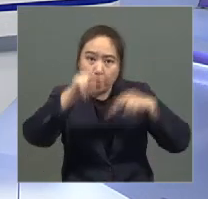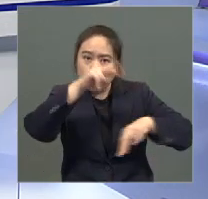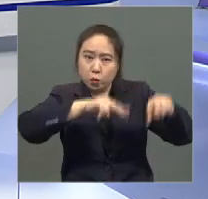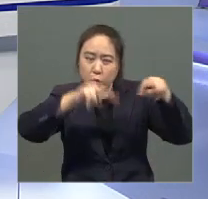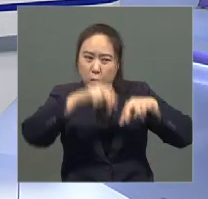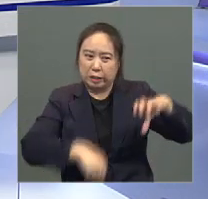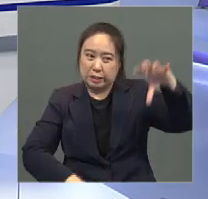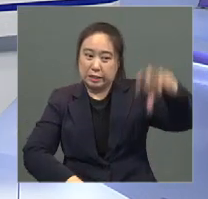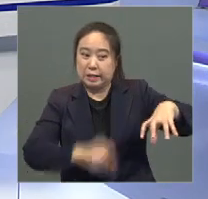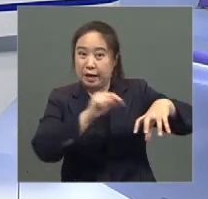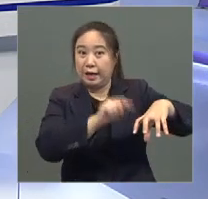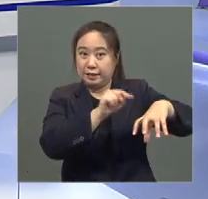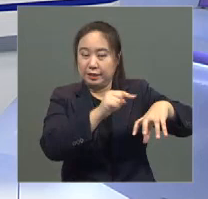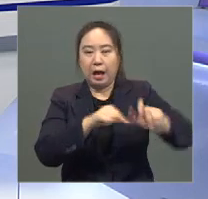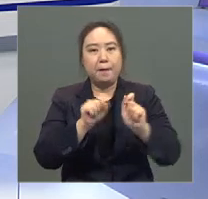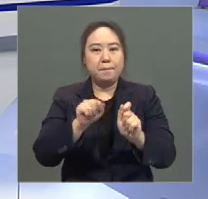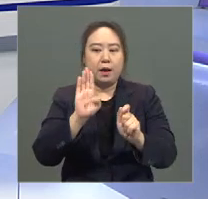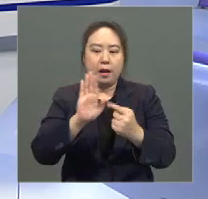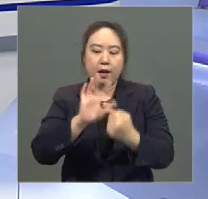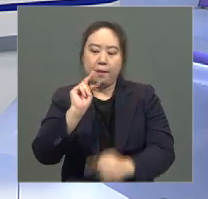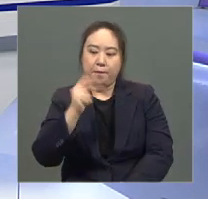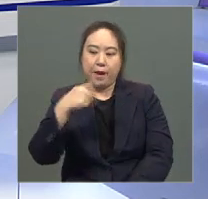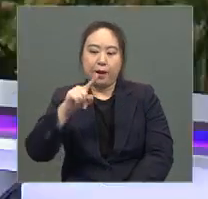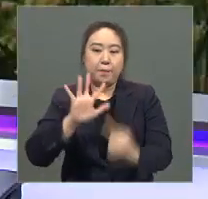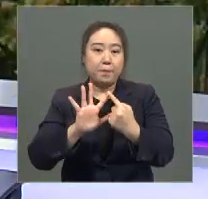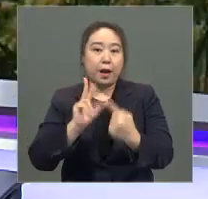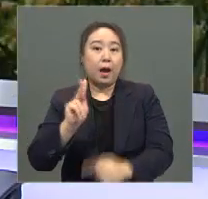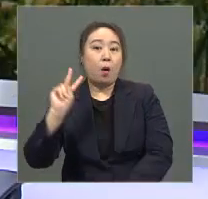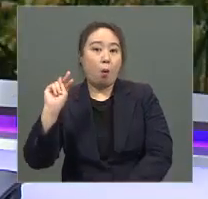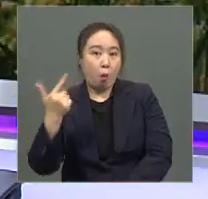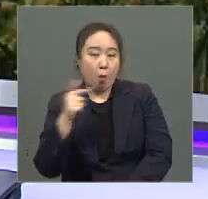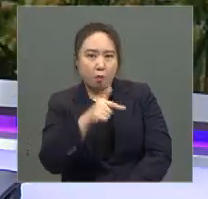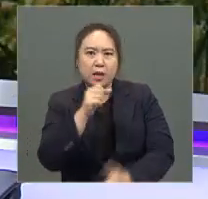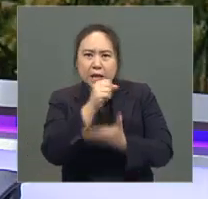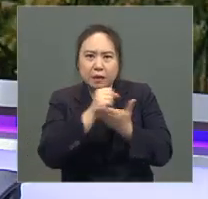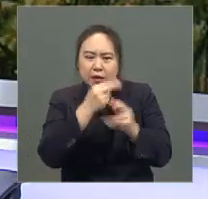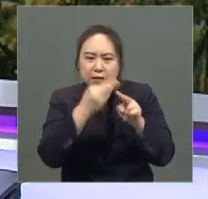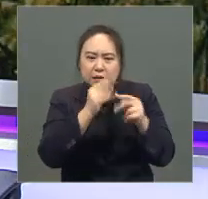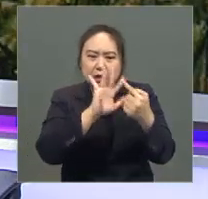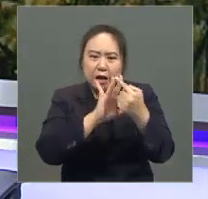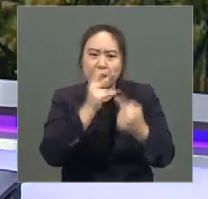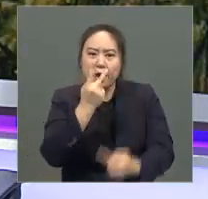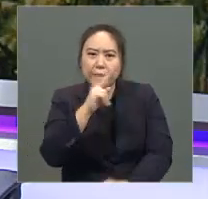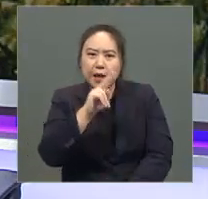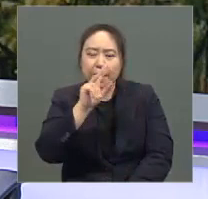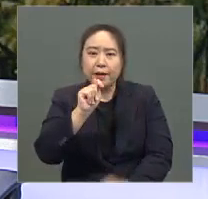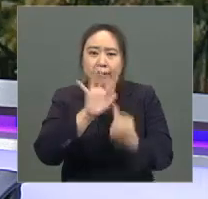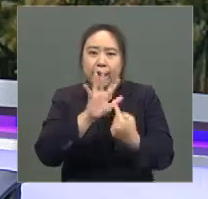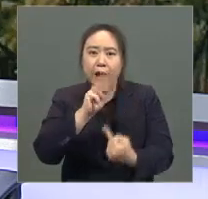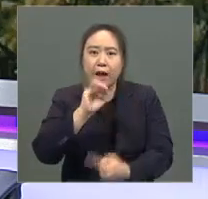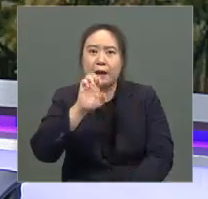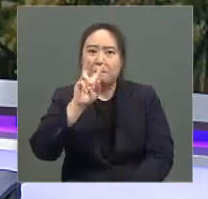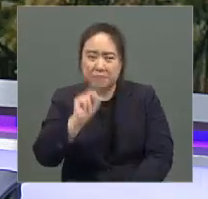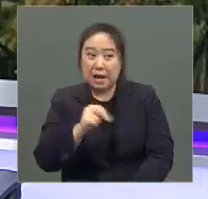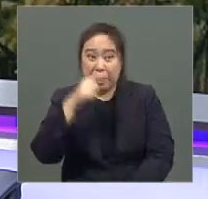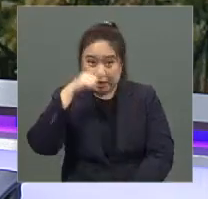โกดังแห่งหนึ่งอยู่ในพื้นที่อำเภอบางปะกงค่ะไปยึดเคตามีนล็อตใหญ่ที่สุดในประเทศไทยที่เคยตรวจยึดมาได้